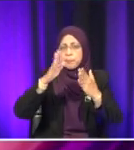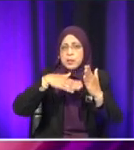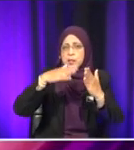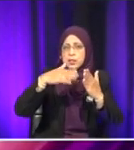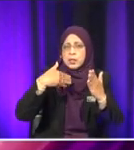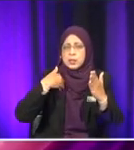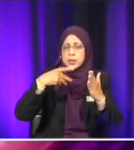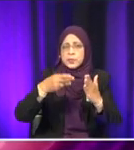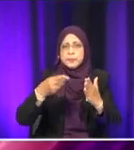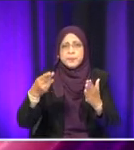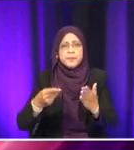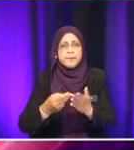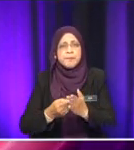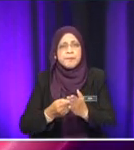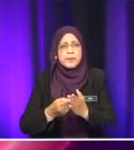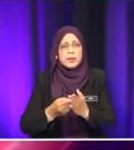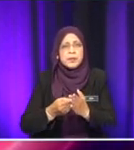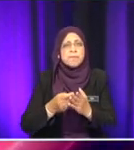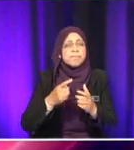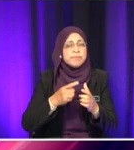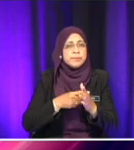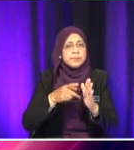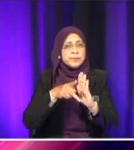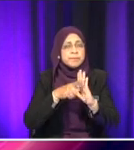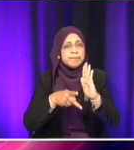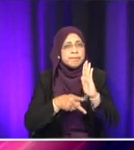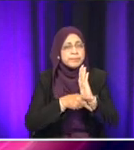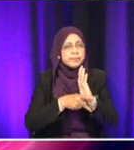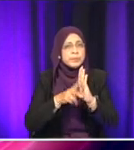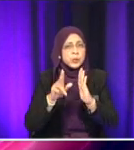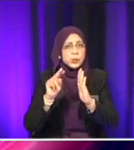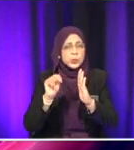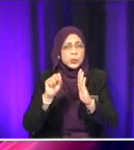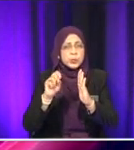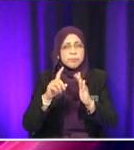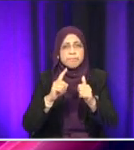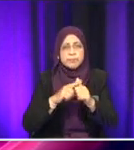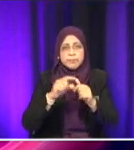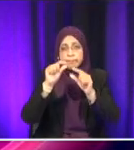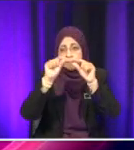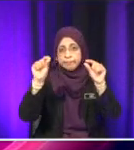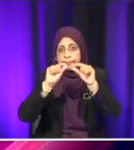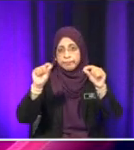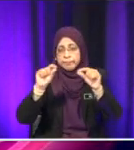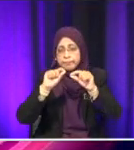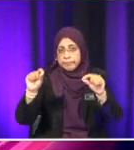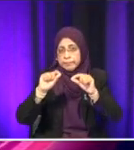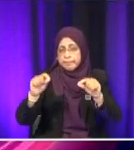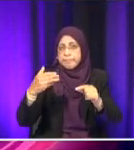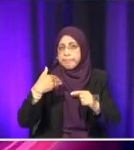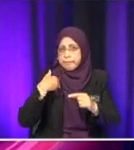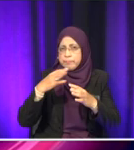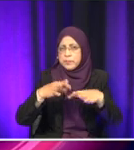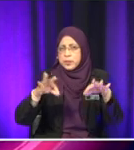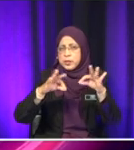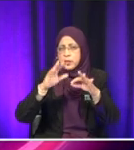dan prinsip PKN antara unsur seni yang terdapat dalam caten ini ialah kaisan Kranji memainkan peranan penting untuk